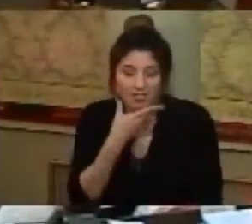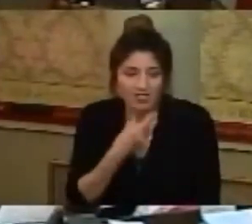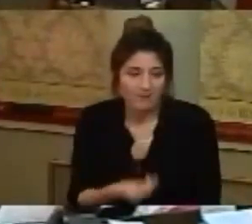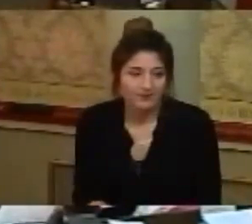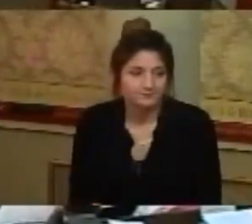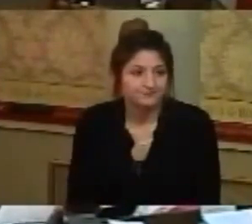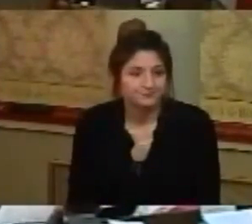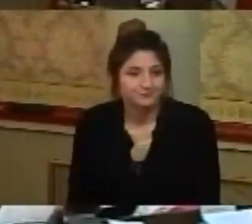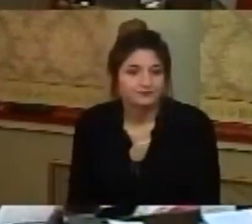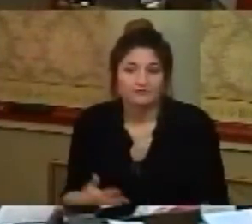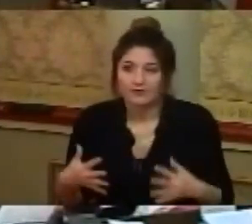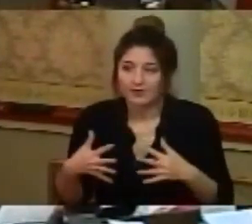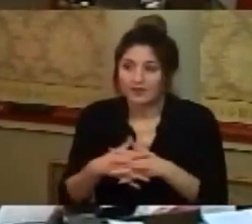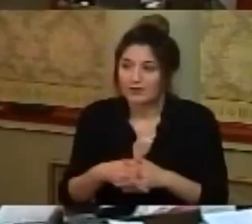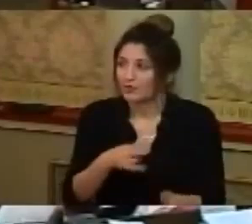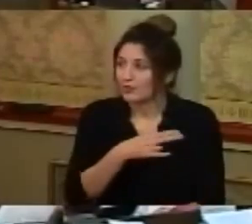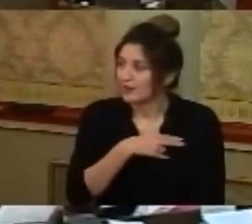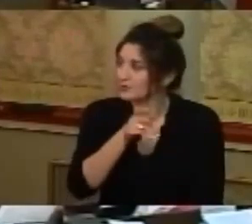Gradonačelnik.